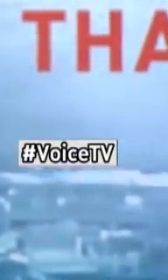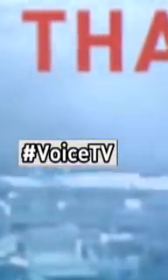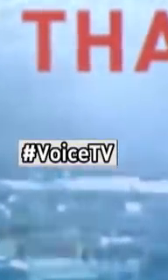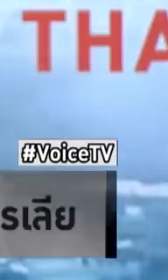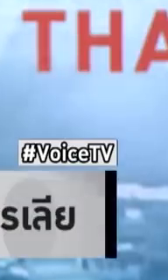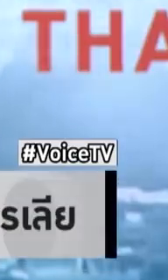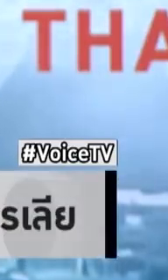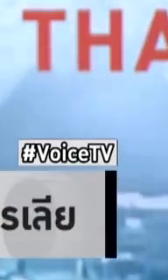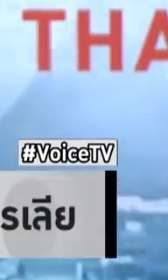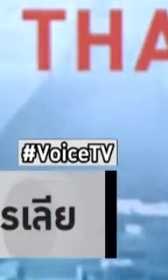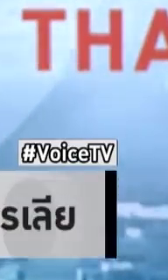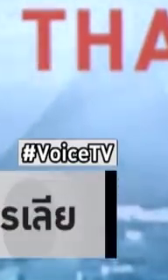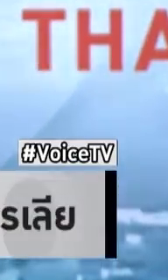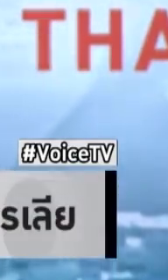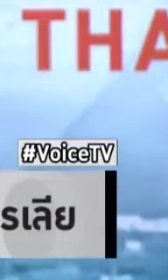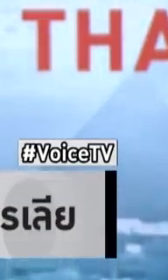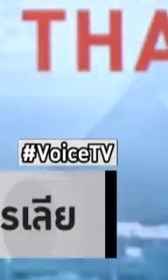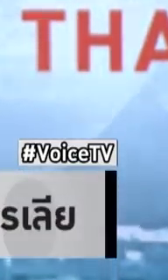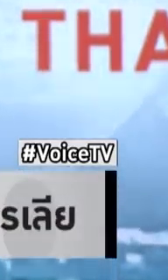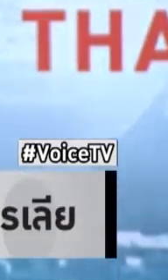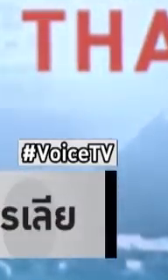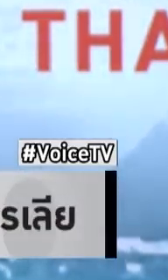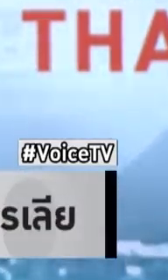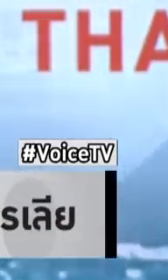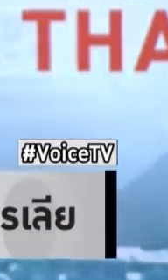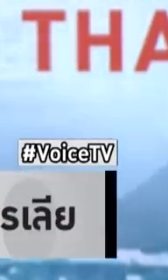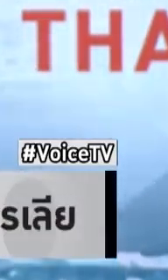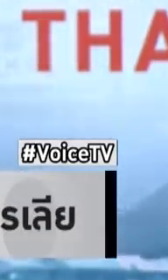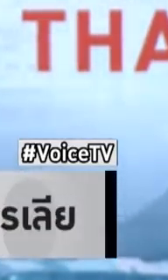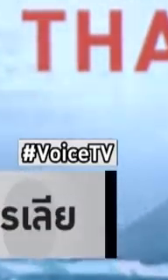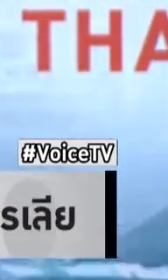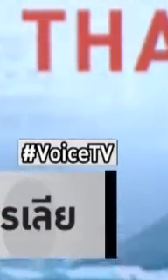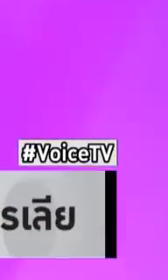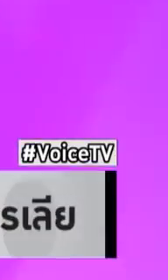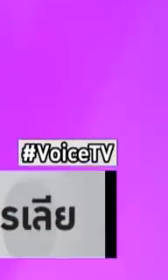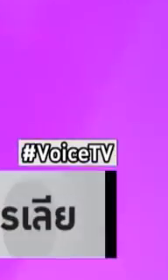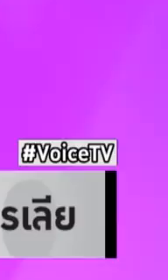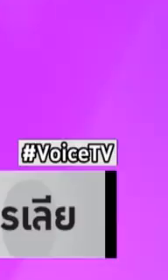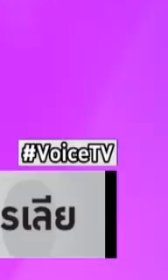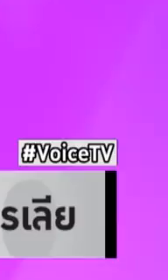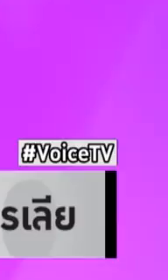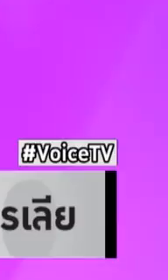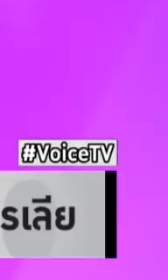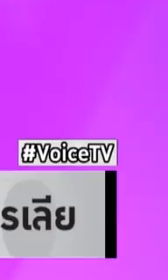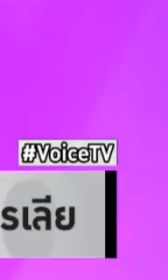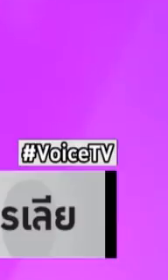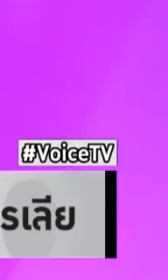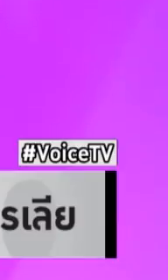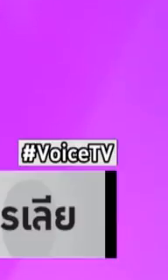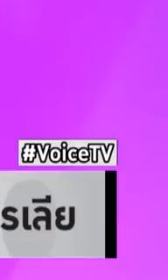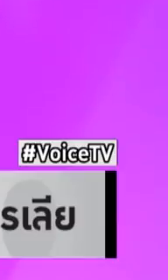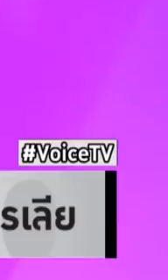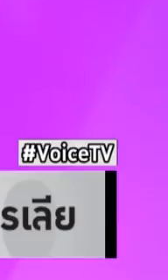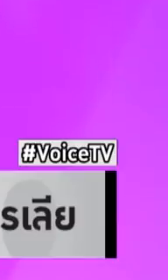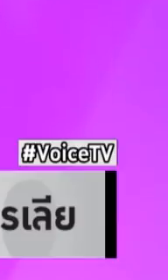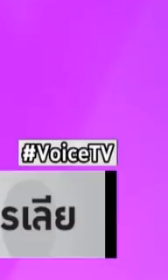เขาไม่ได้เขียนตามคำพิพากษาตัวจริง แต่ว่าจริงๆที่คนที่เห็นคดีนี้เนี่ยที่เอาขึ้นเอาเอกสารที่เราได้เห็นกันตัวจริงๆเนี่ยมันก็เ